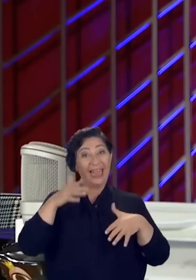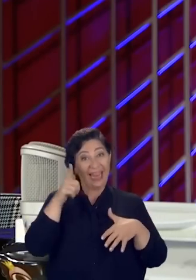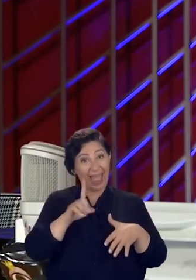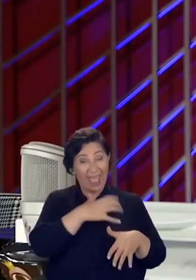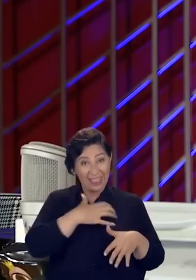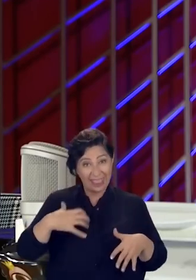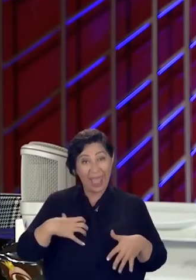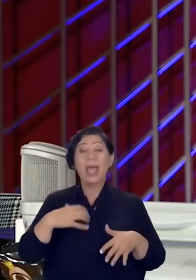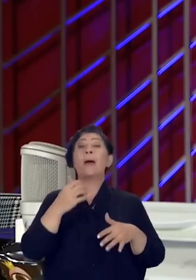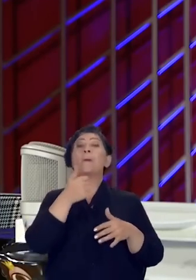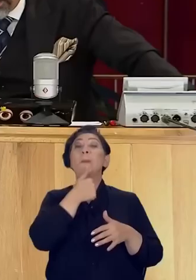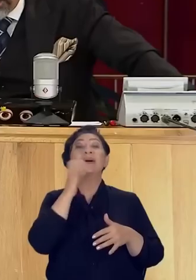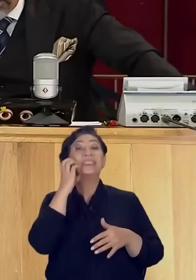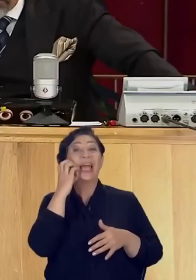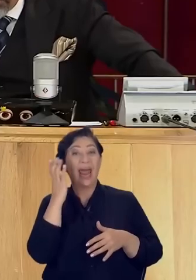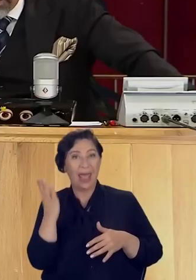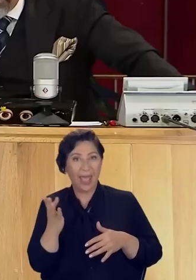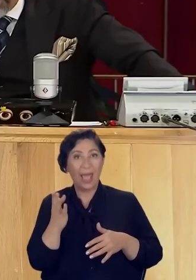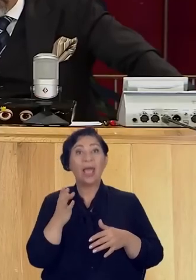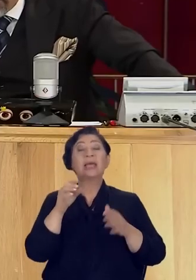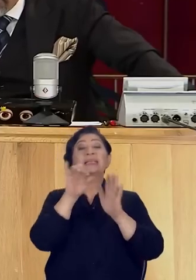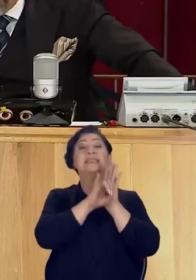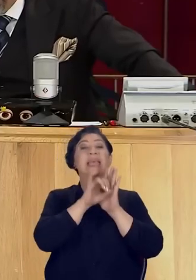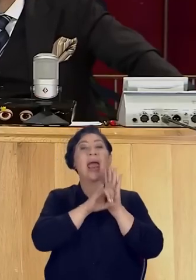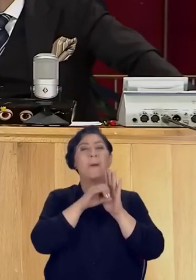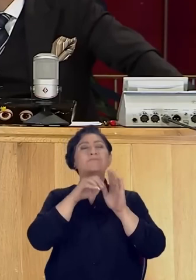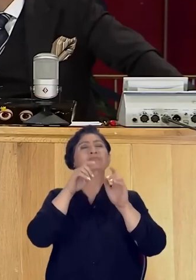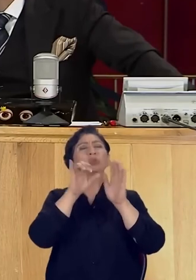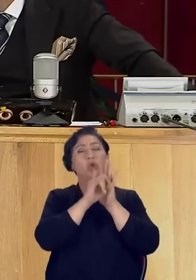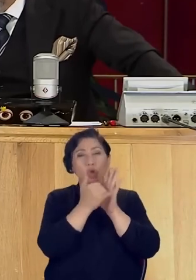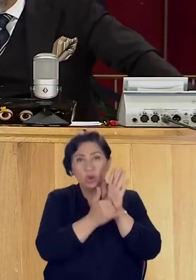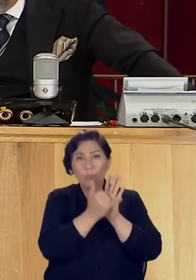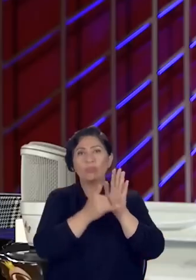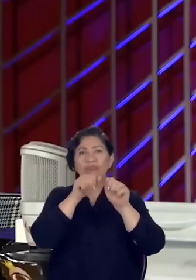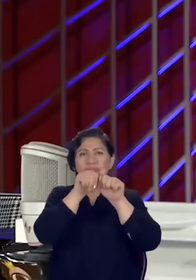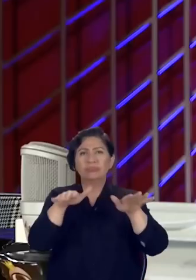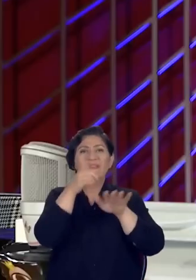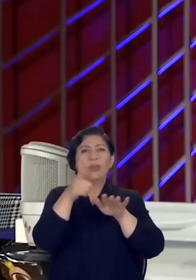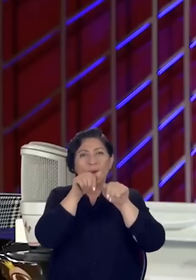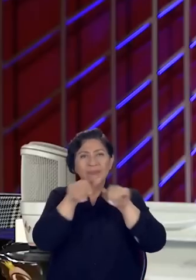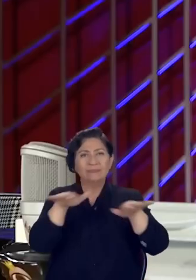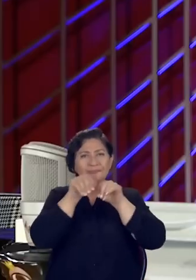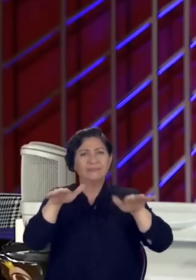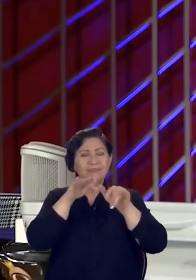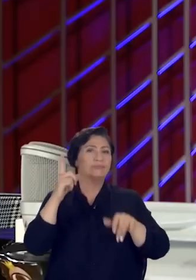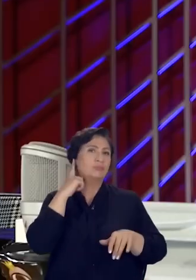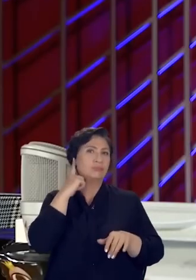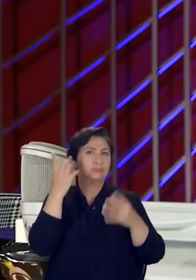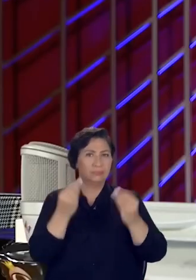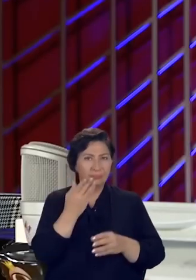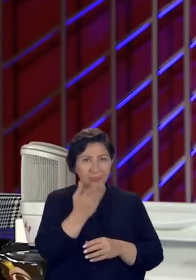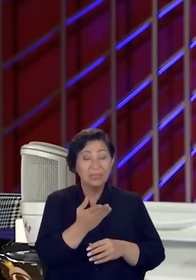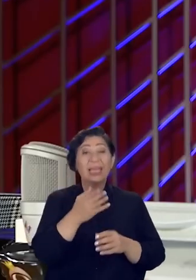anne ve Sakaryalı bir babanın kızı. Sosyal medya üzerinden yayınladığı videolarla yarattığı tiplemelerle